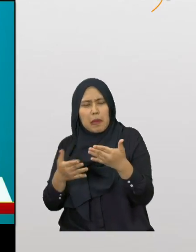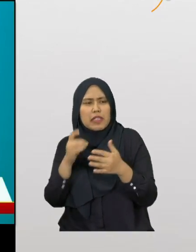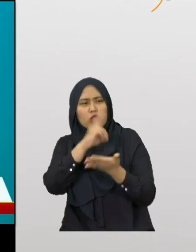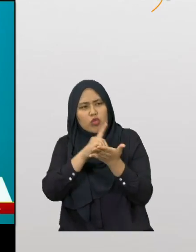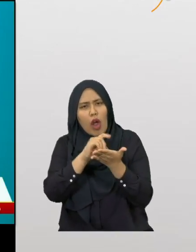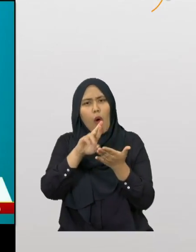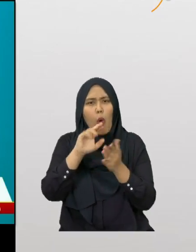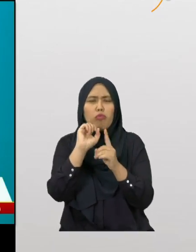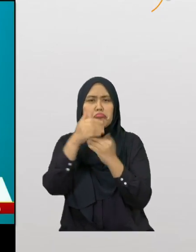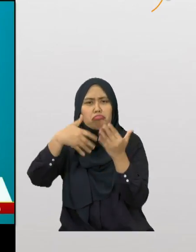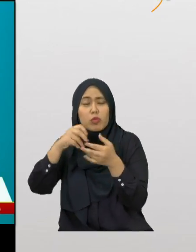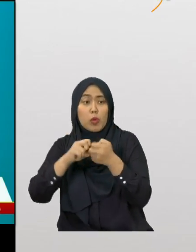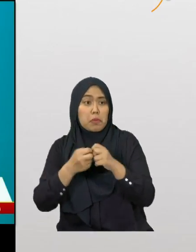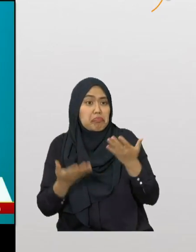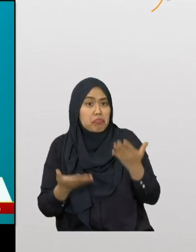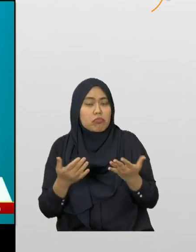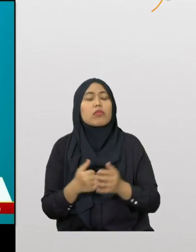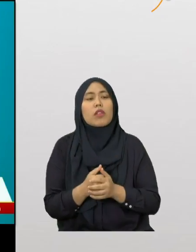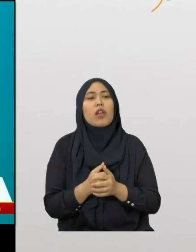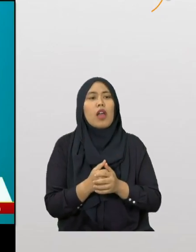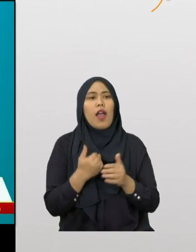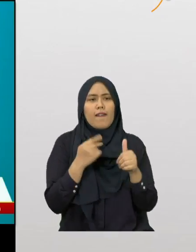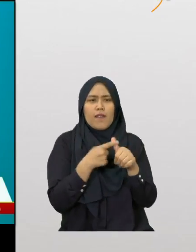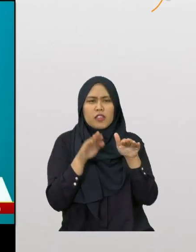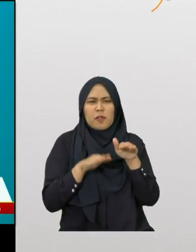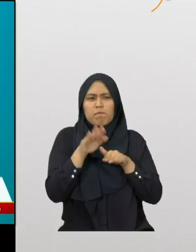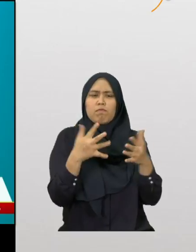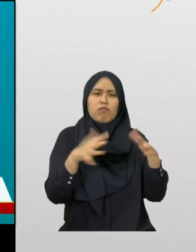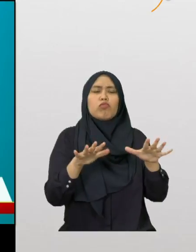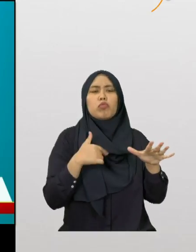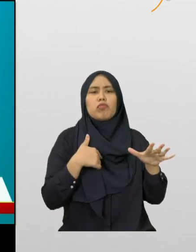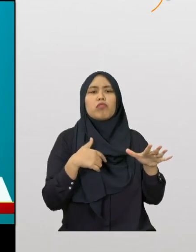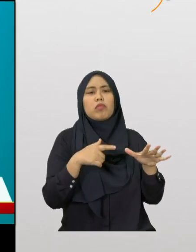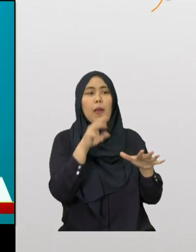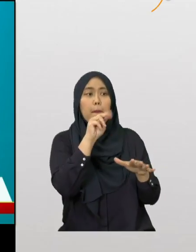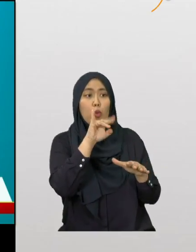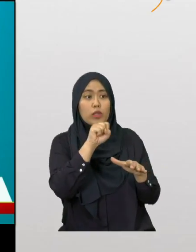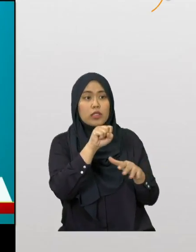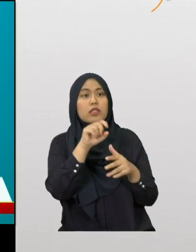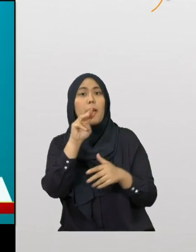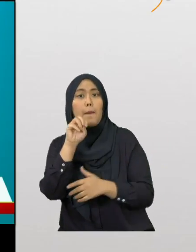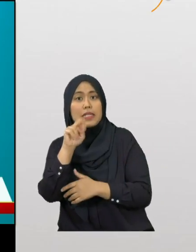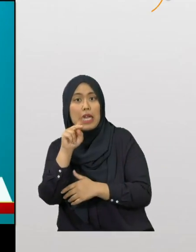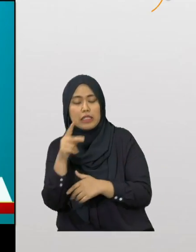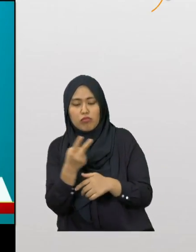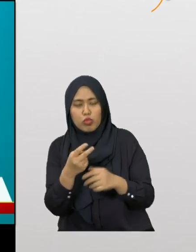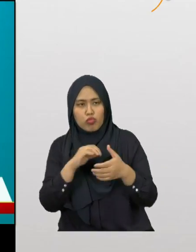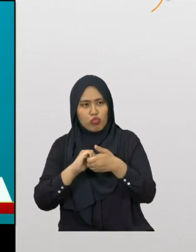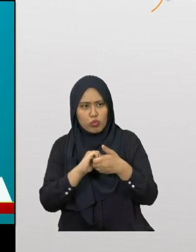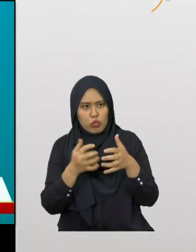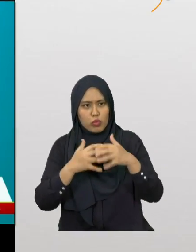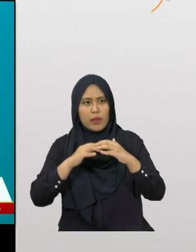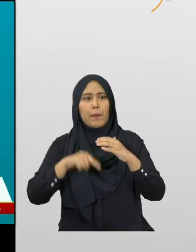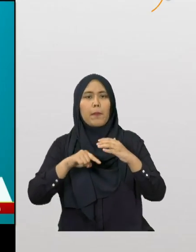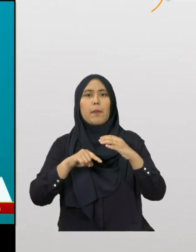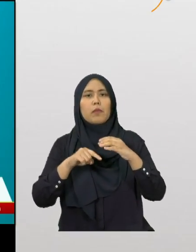Langkah pertama telah pun diambil. MUIS dan Mendaki akan menubuhkan sebuah pejabat bersama di WGS.